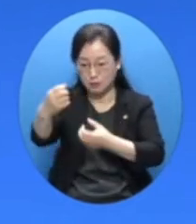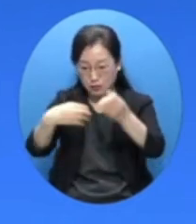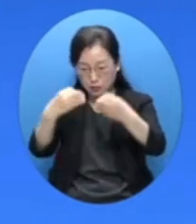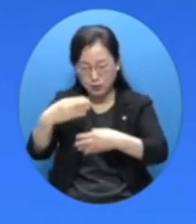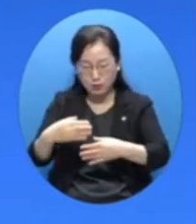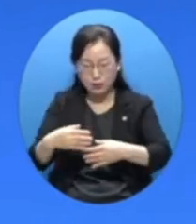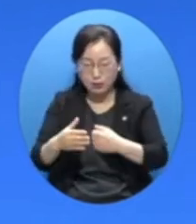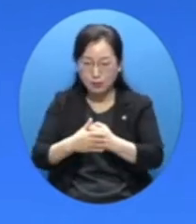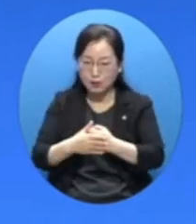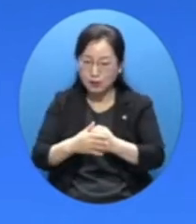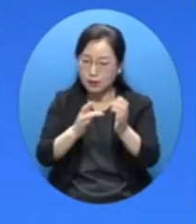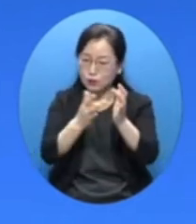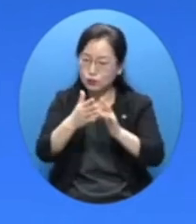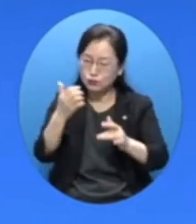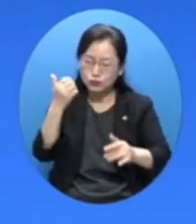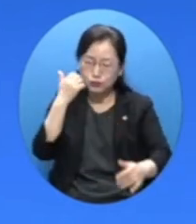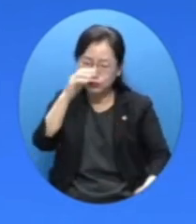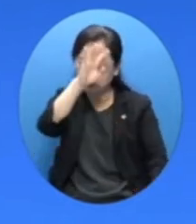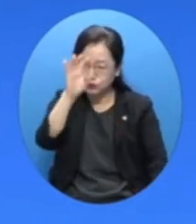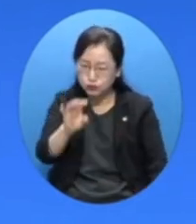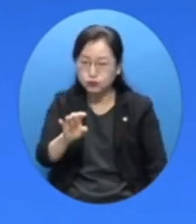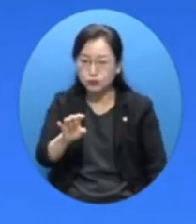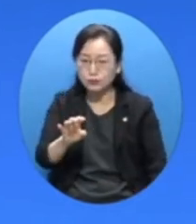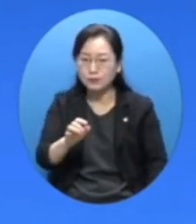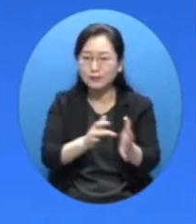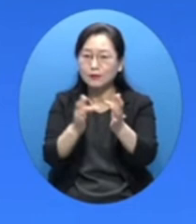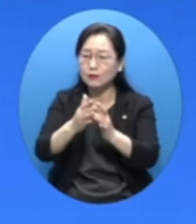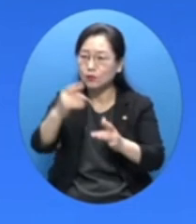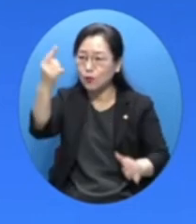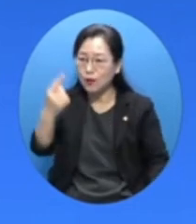예수님이 누구신가 예수님은